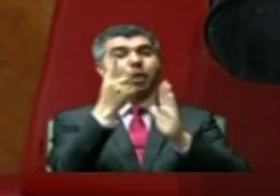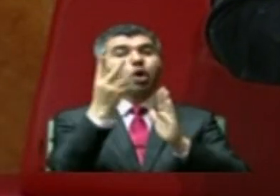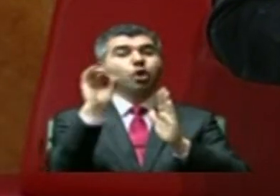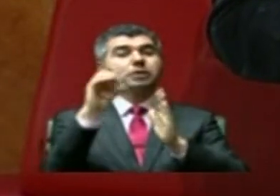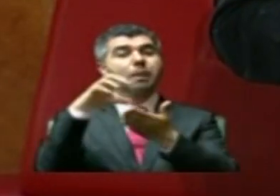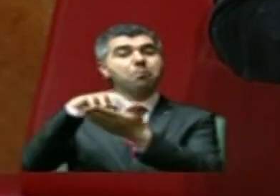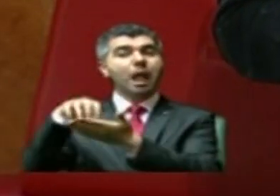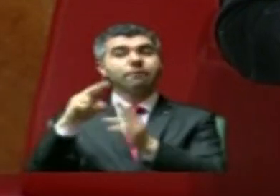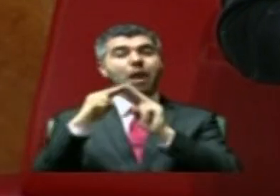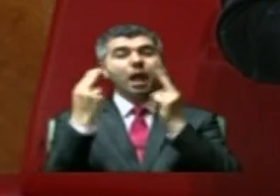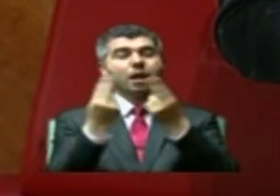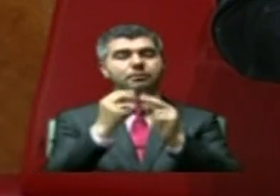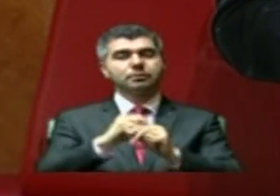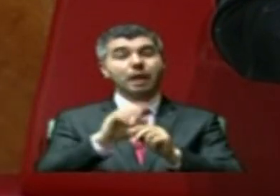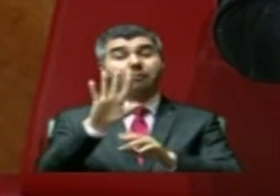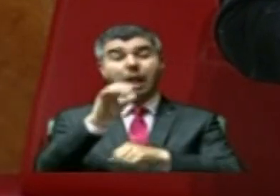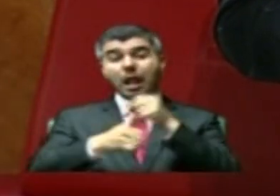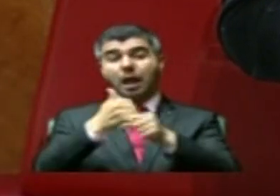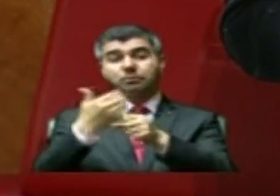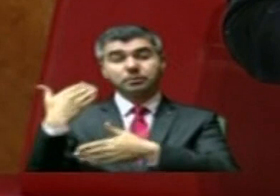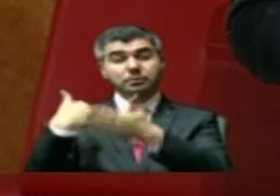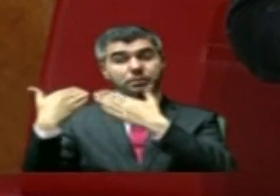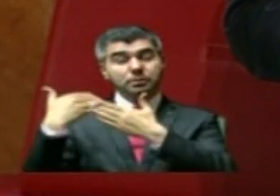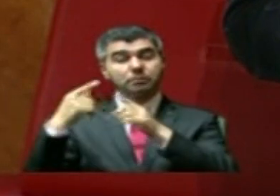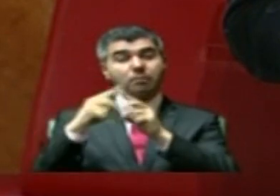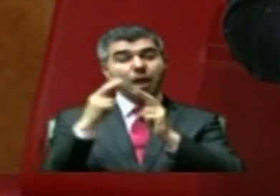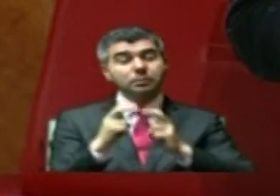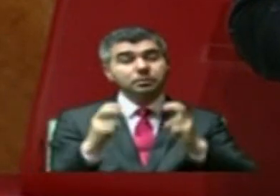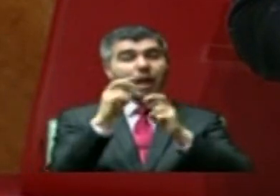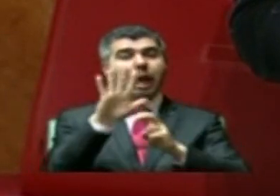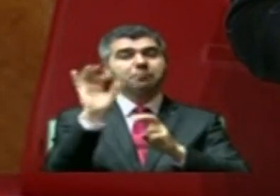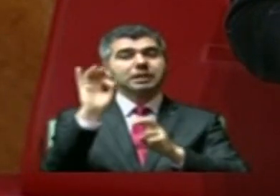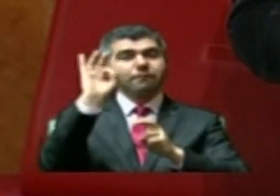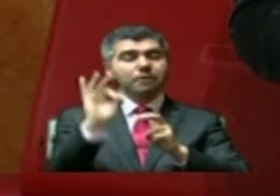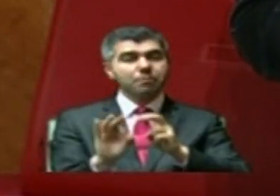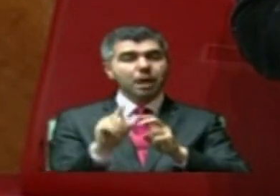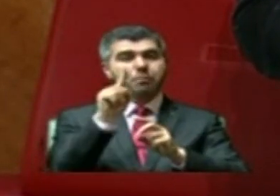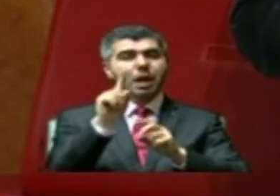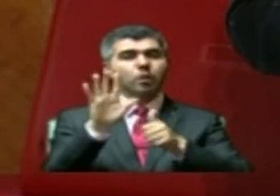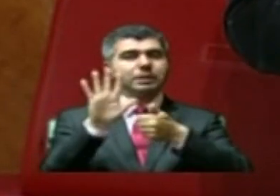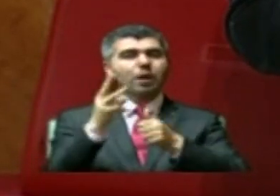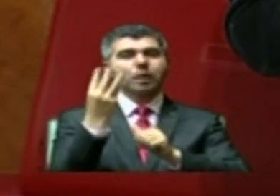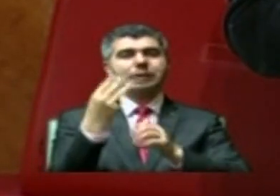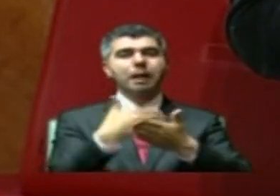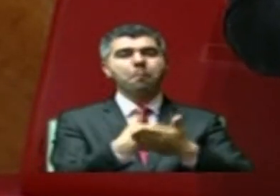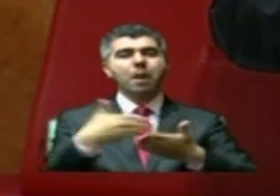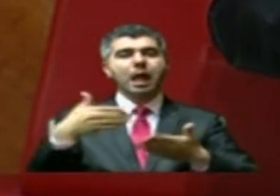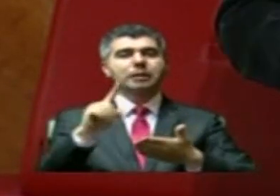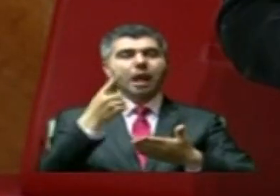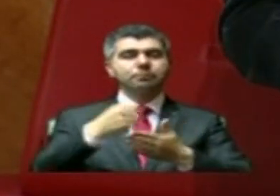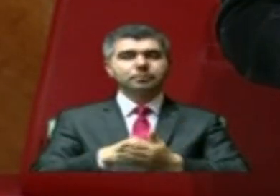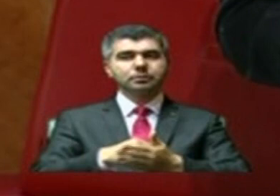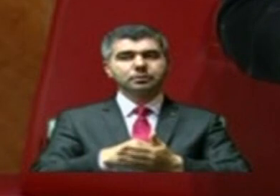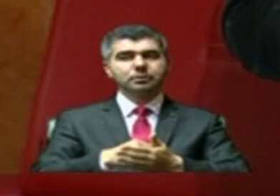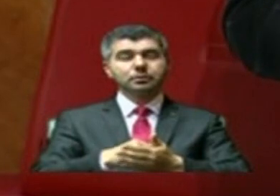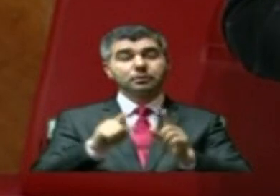الاستثمارات الأجنبية لخدينا الخمس سنوات الماضية تدفق طلع بحوالي 50%، 136 مليار. هذه إحصائيات مكسب الصرف، وهذا